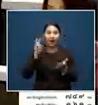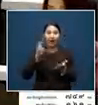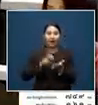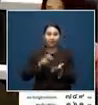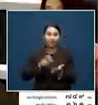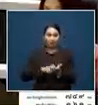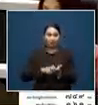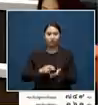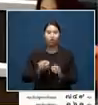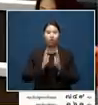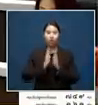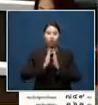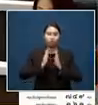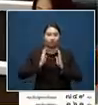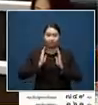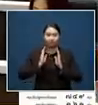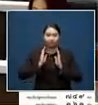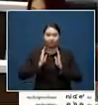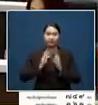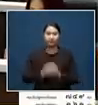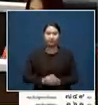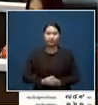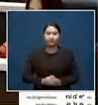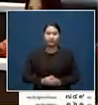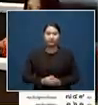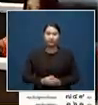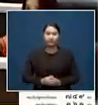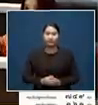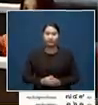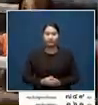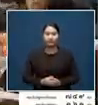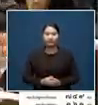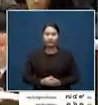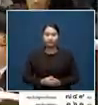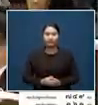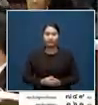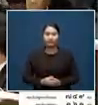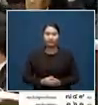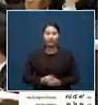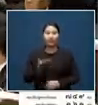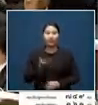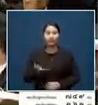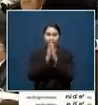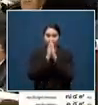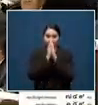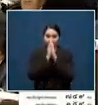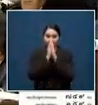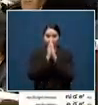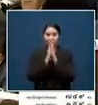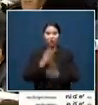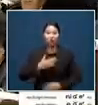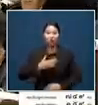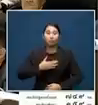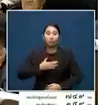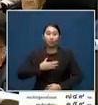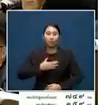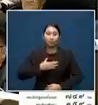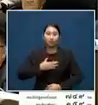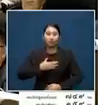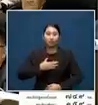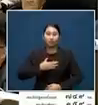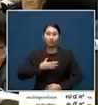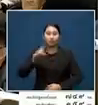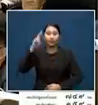ไหมแล้วก็พวก3นิ้วไปถล่มเขาไม่ได้เลยนะ ใช่ เพราะเขาทำเต็มที่แล้วนะ ทำเต็มที่แล ้ วยอมทุกอย่างแล้ว ใ